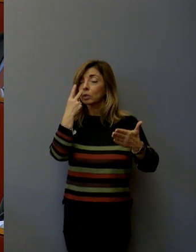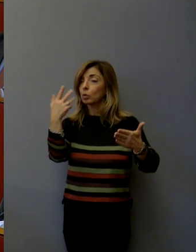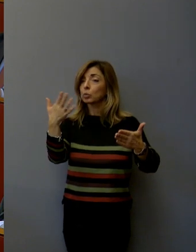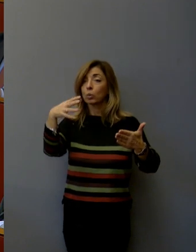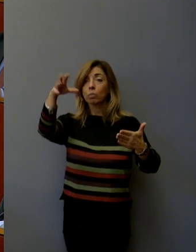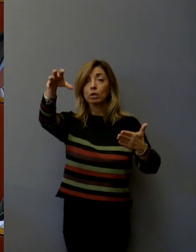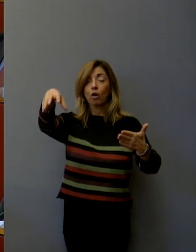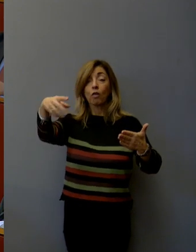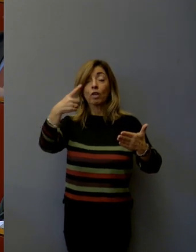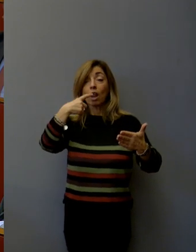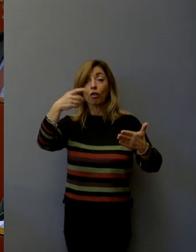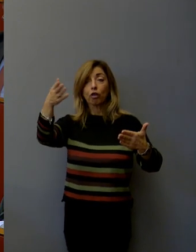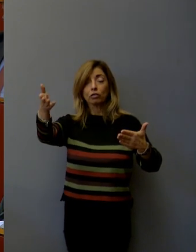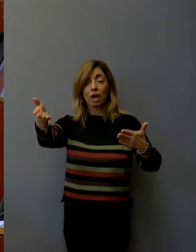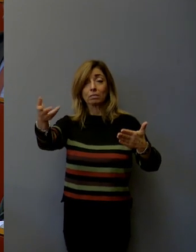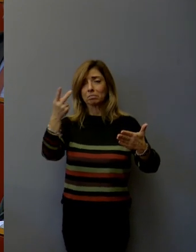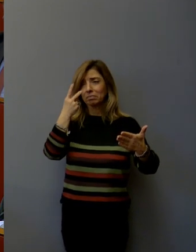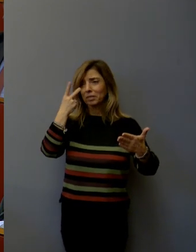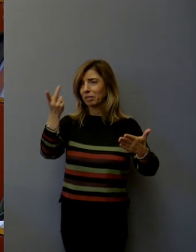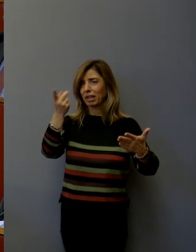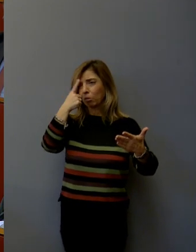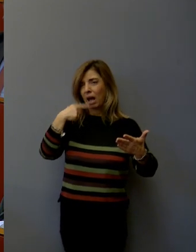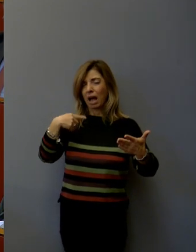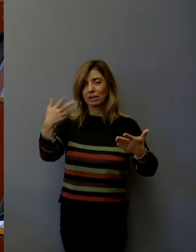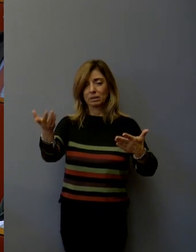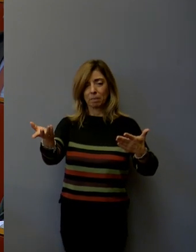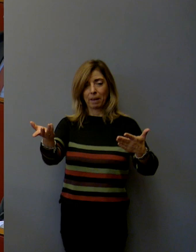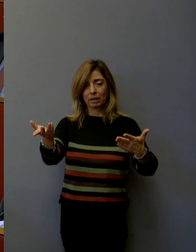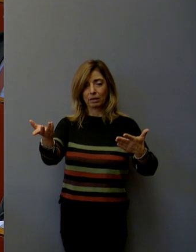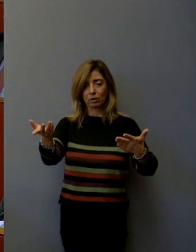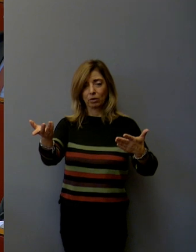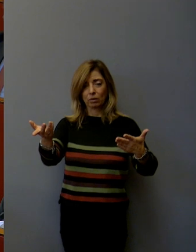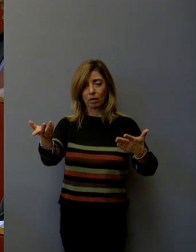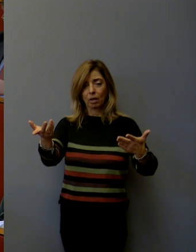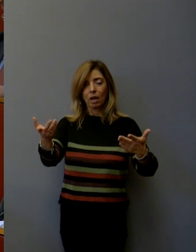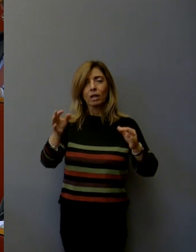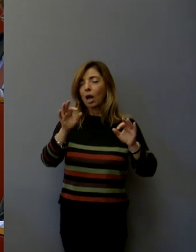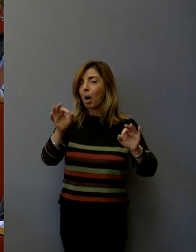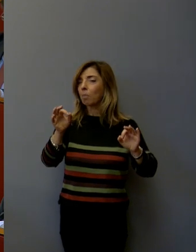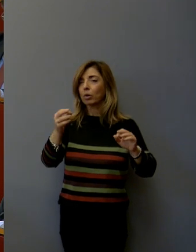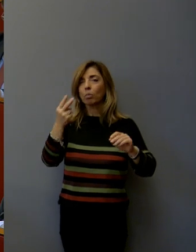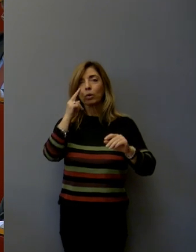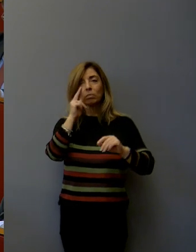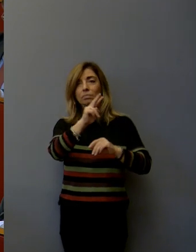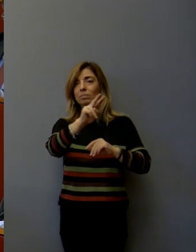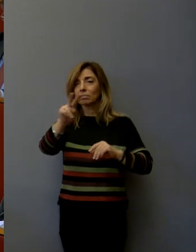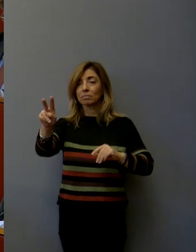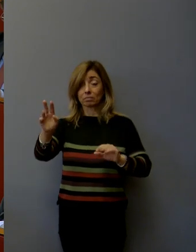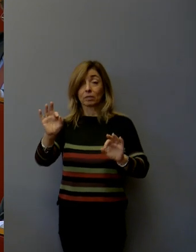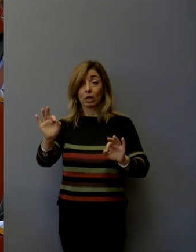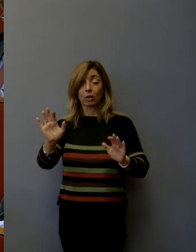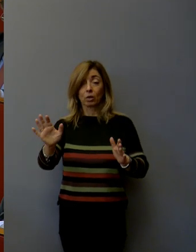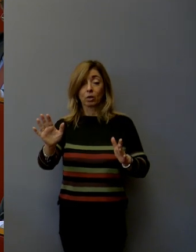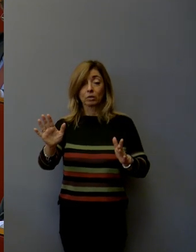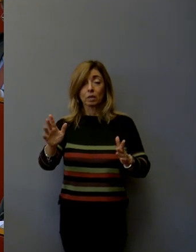turistico non posso non pensare che uno che esce e scende dalla nave a quella di prima no di primo acchito che si vede lì davanti Ma perché